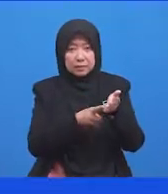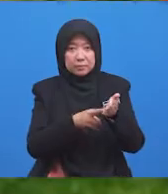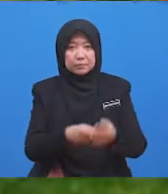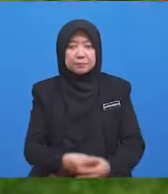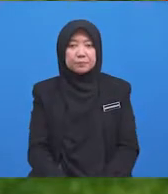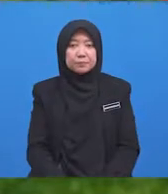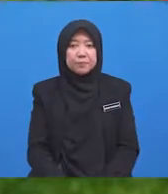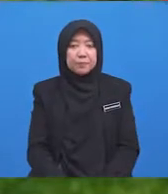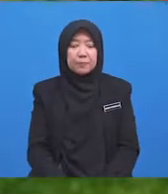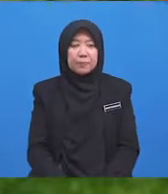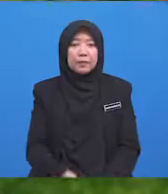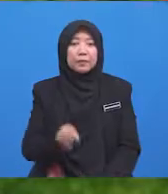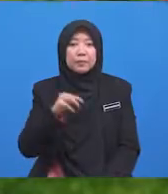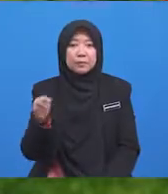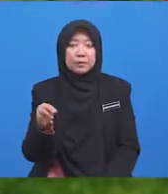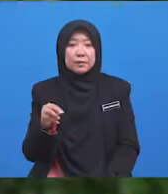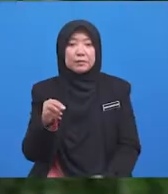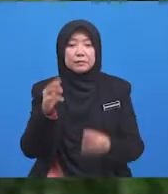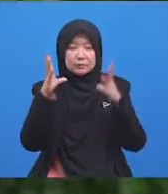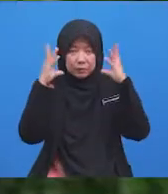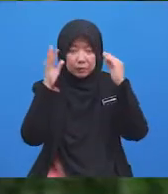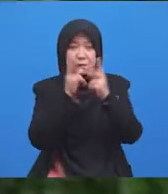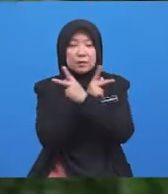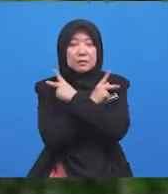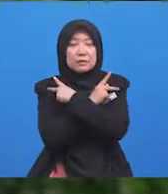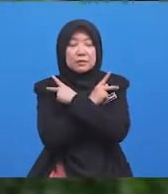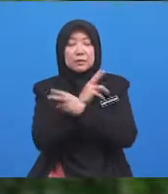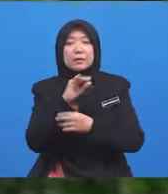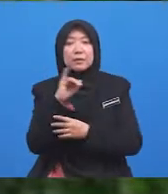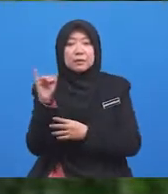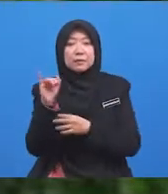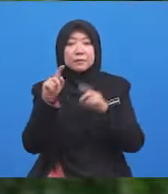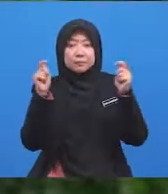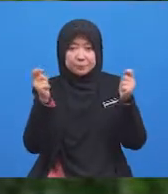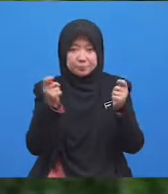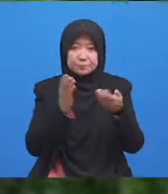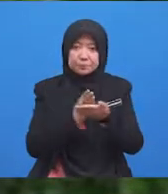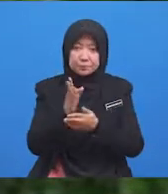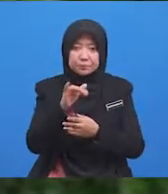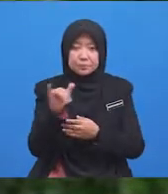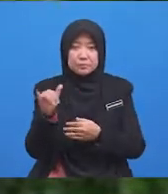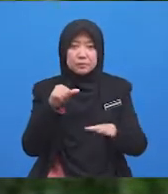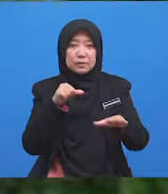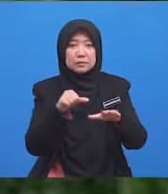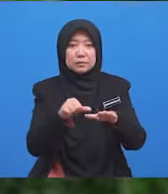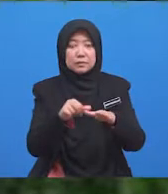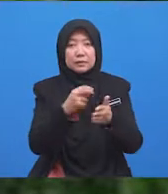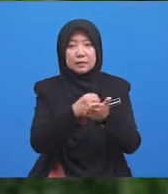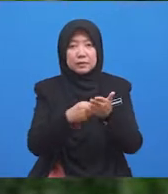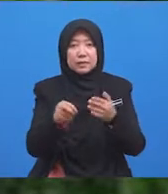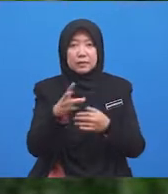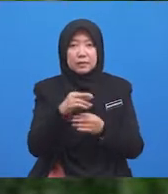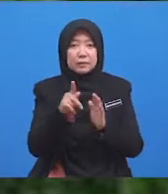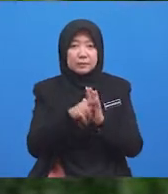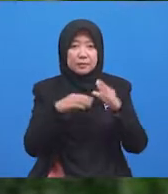Hai murid-murid yang chegou kasih sekalian topik perbincangan Nagita seterusnya adalah aspek nilai dan